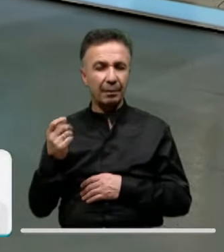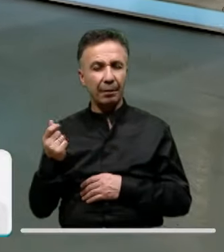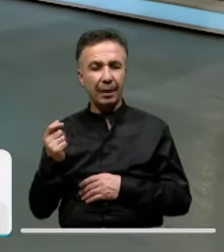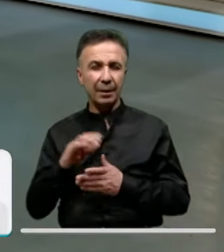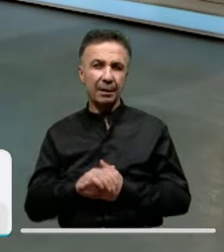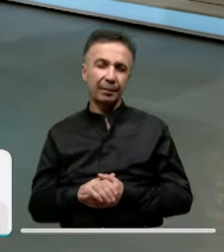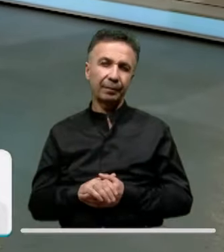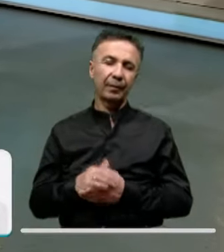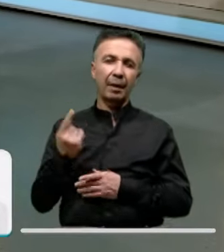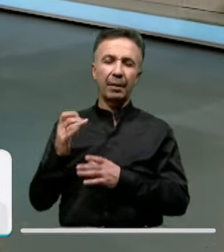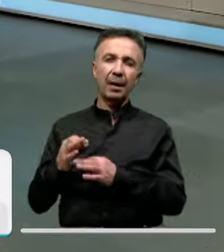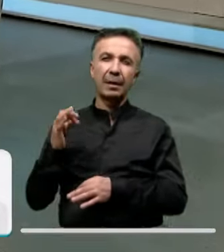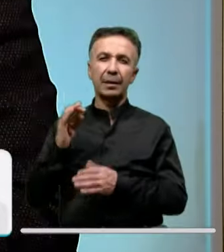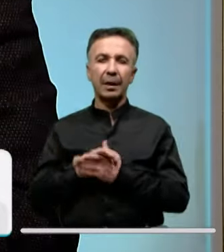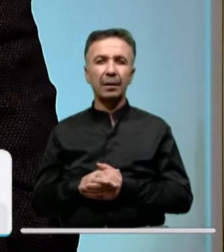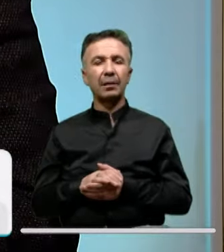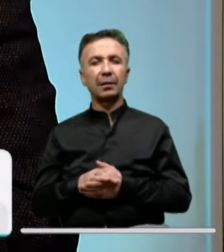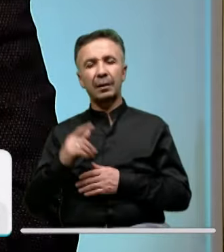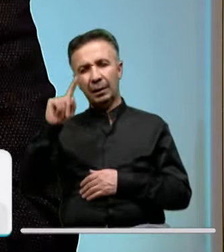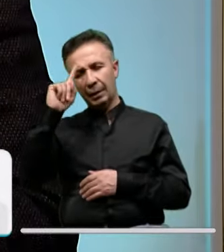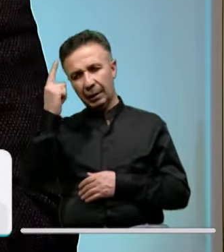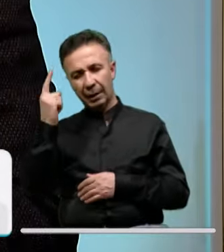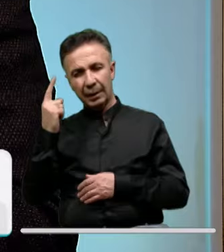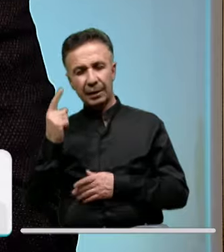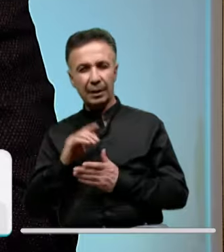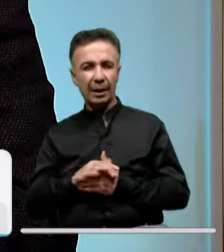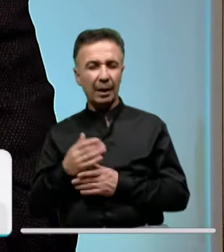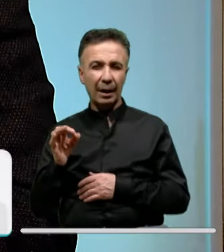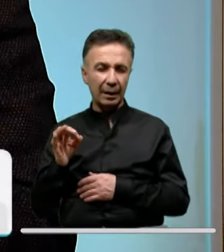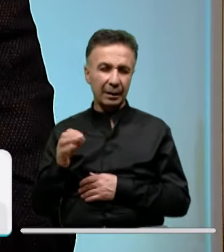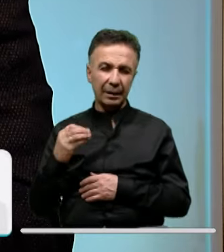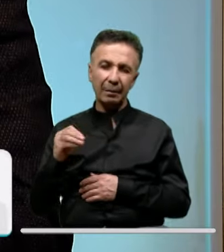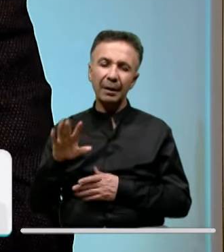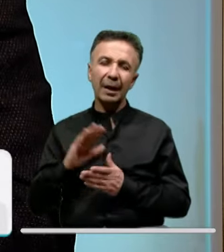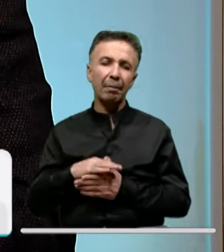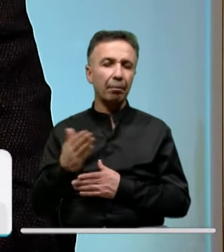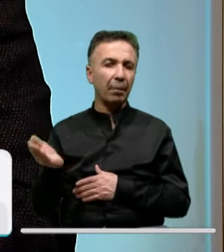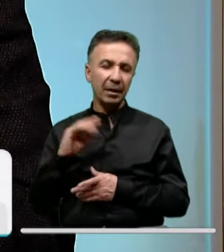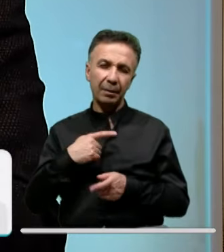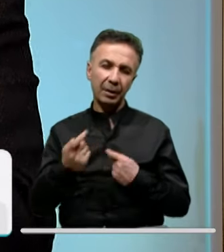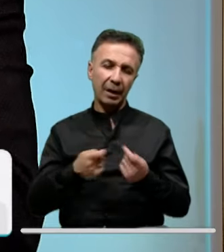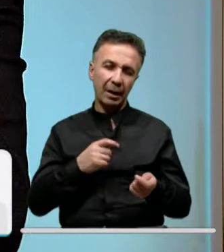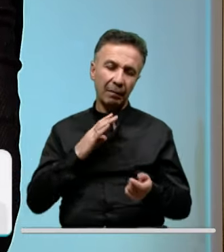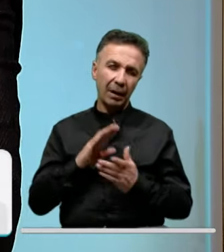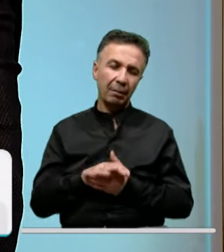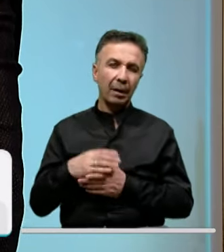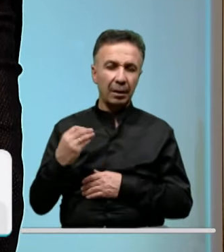servettir. Bir insanın sadece kuyumculuk değil, başka bir ticaretle uğraşıyor ama satışa konu olan ne var? Ürünleri var.